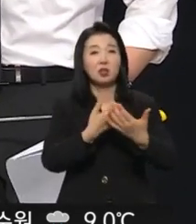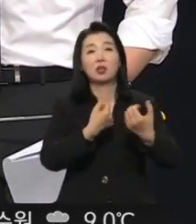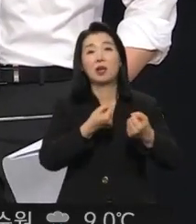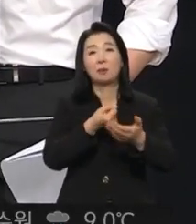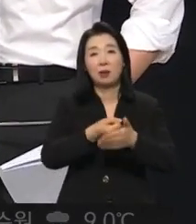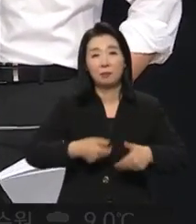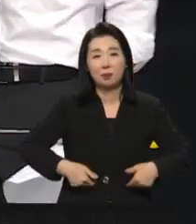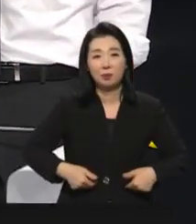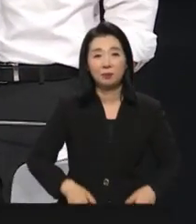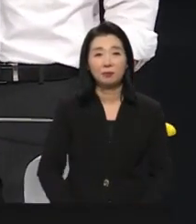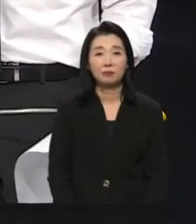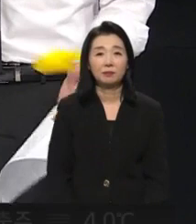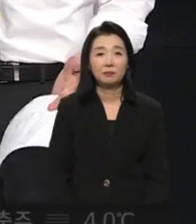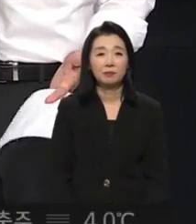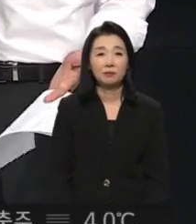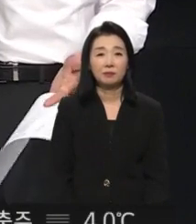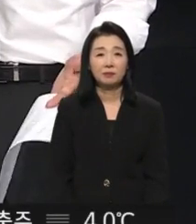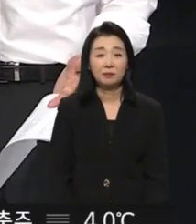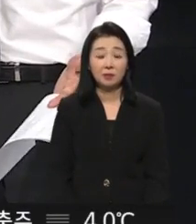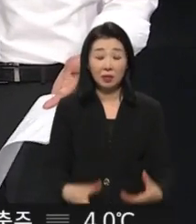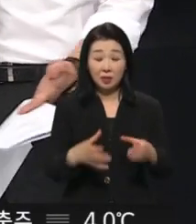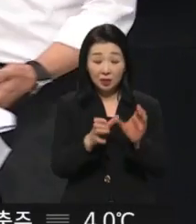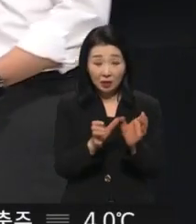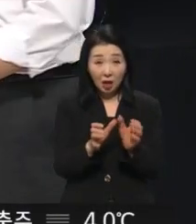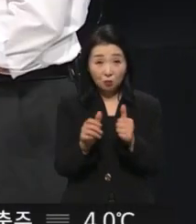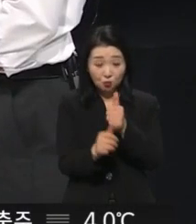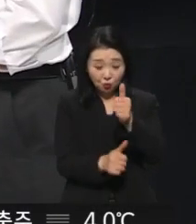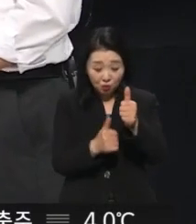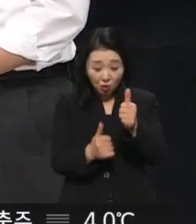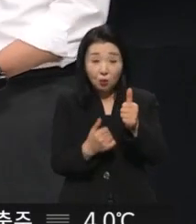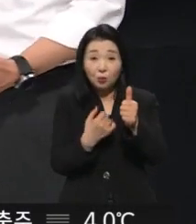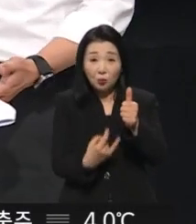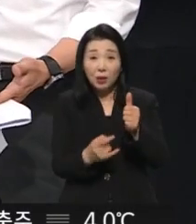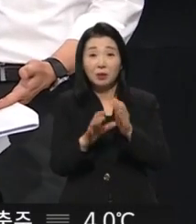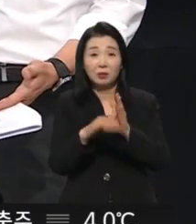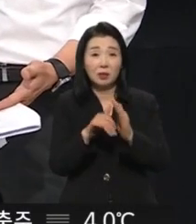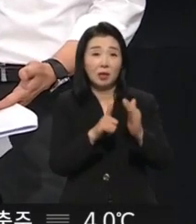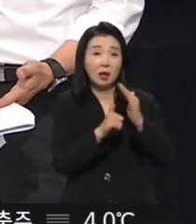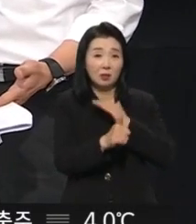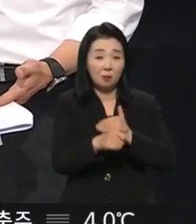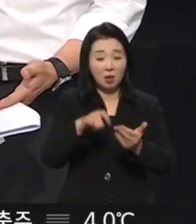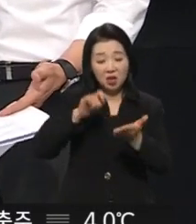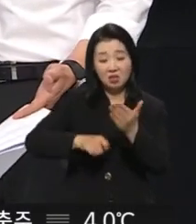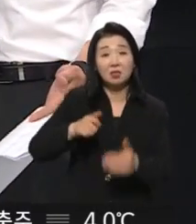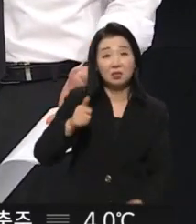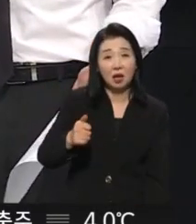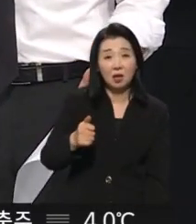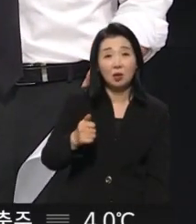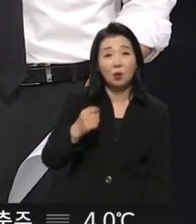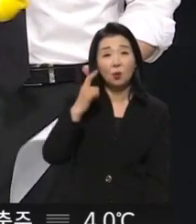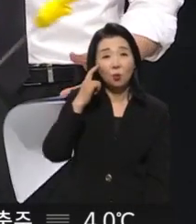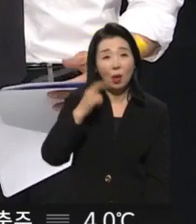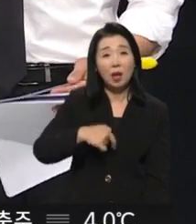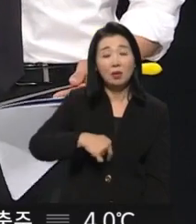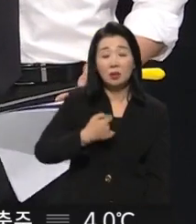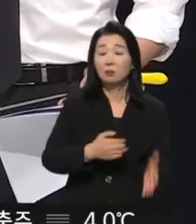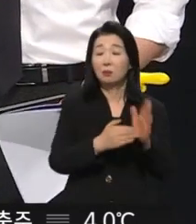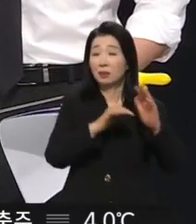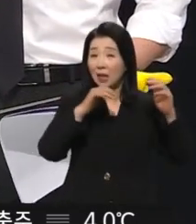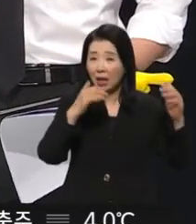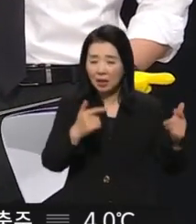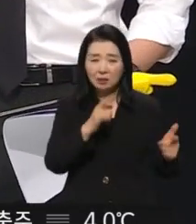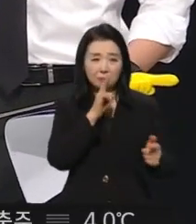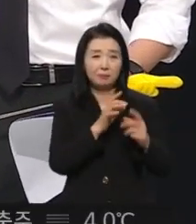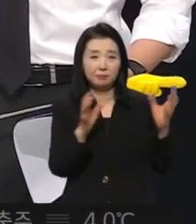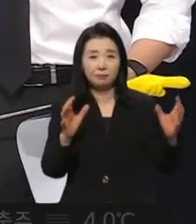있다는 내용을 추가한 겁니다. 당무위원회에선 이 당대표가 의장을 맡는데요. 당시 이 셀프 방탄이 아니냐는